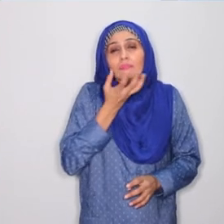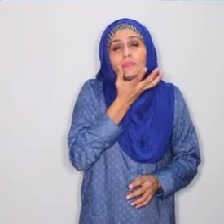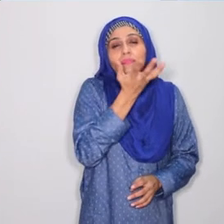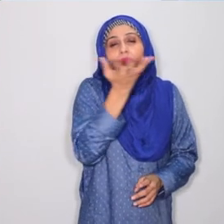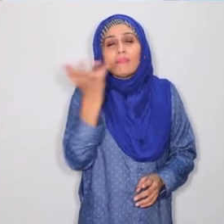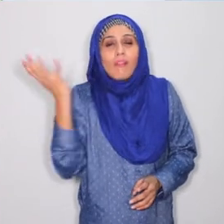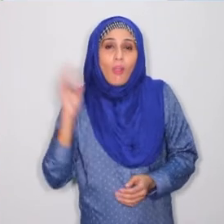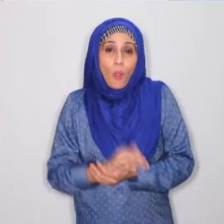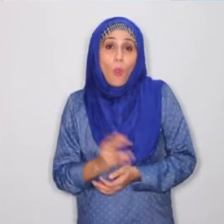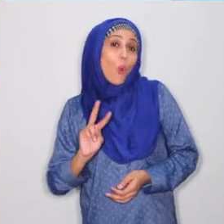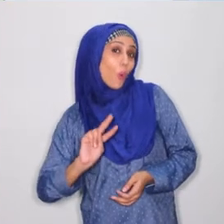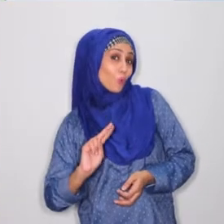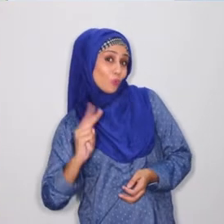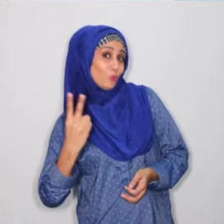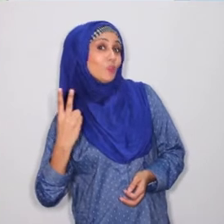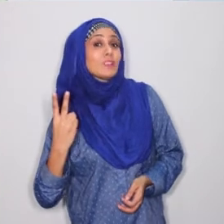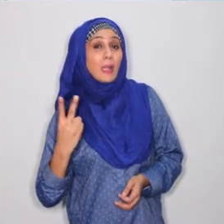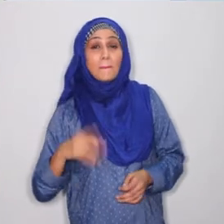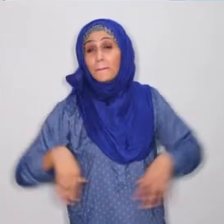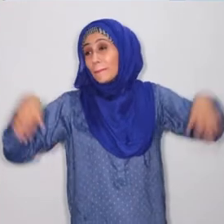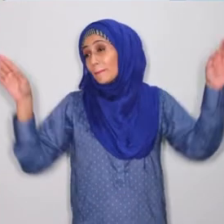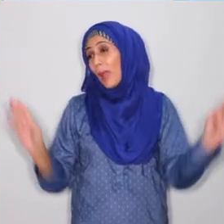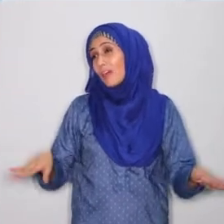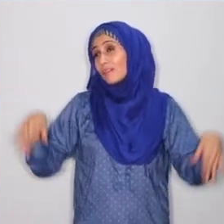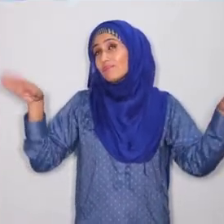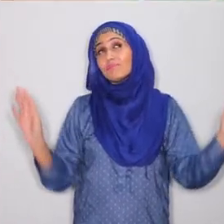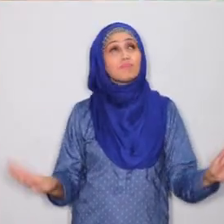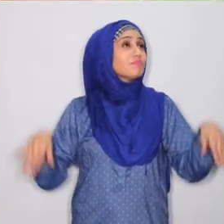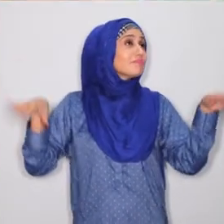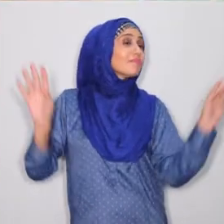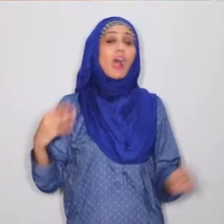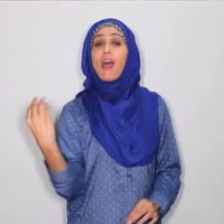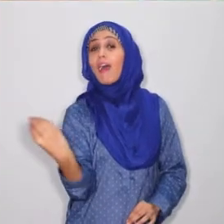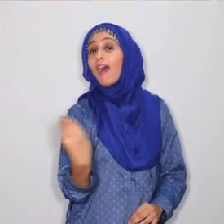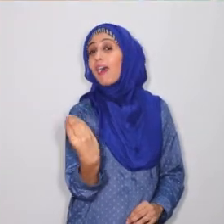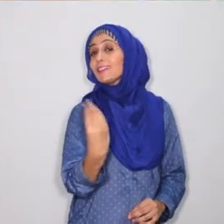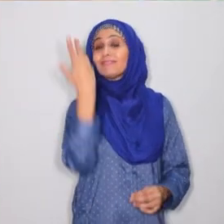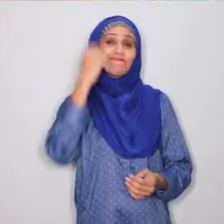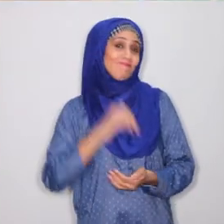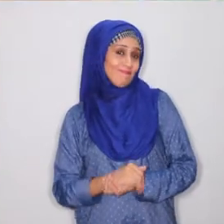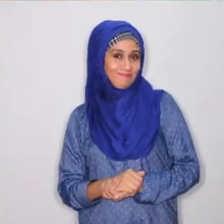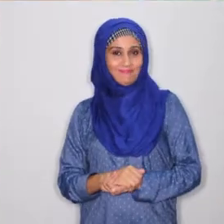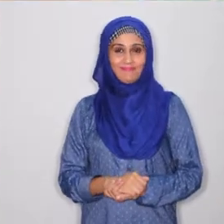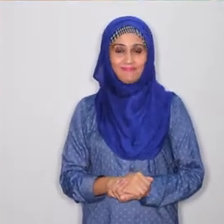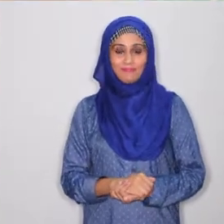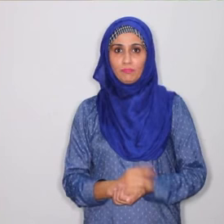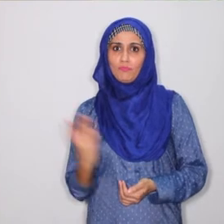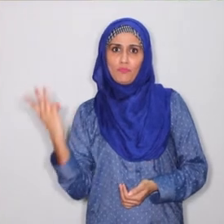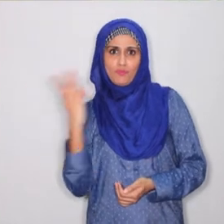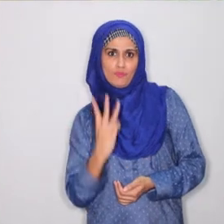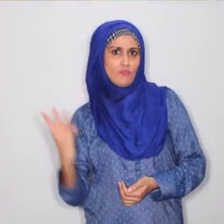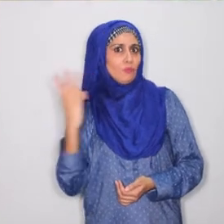और परिंदे डरते हैं MP3 तो यूं ही